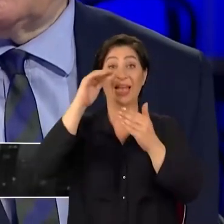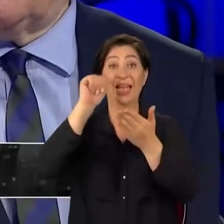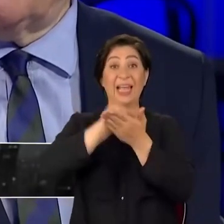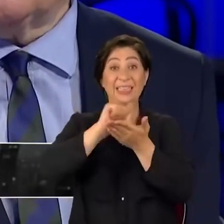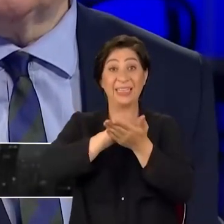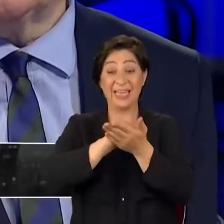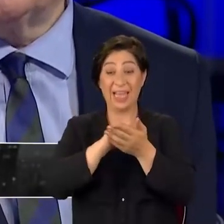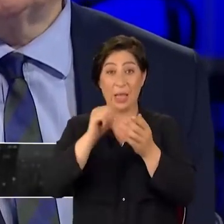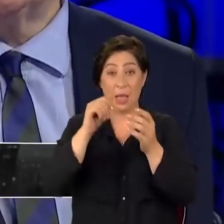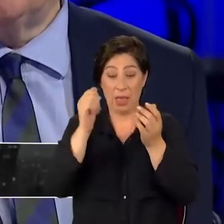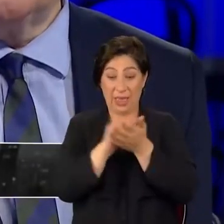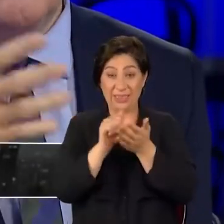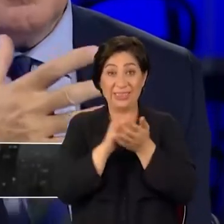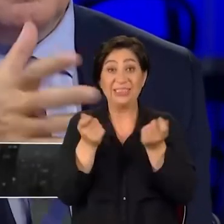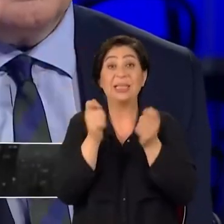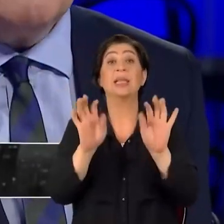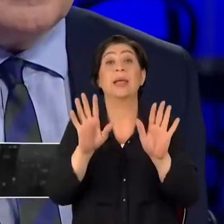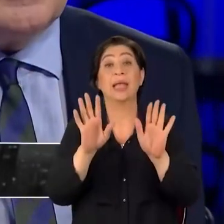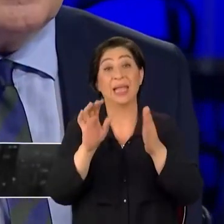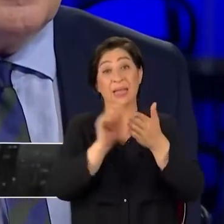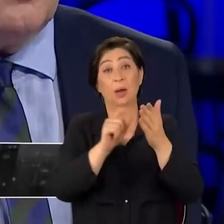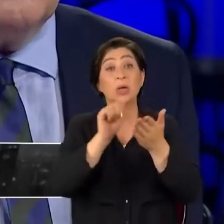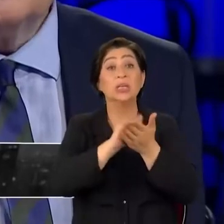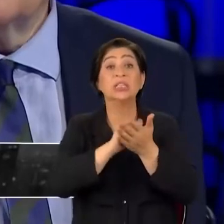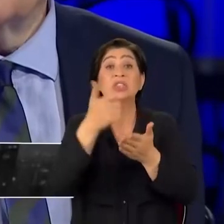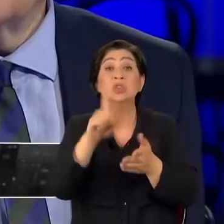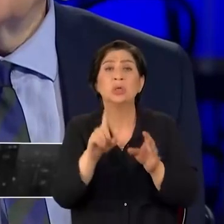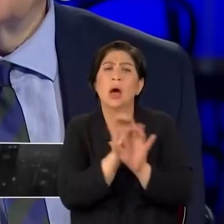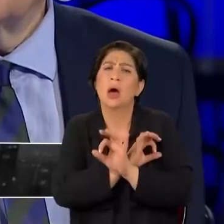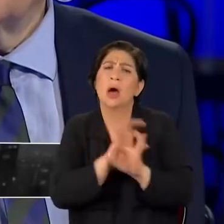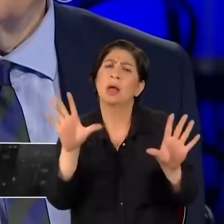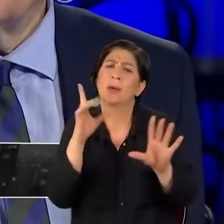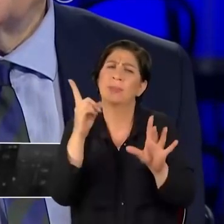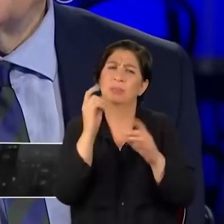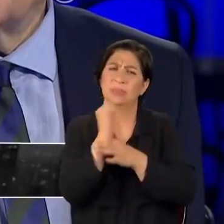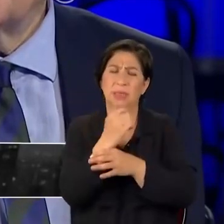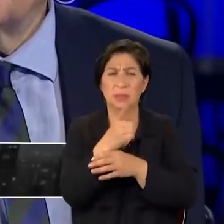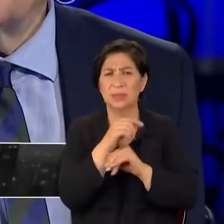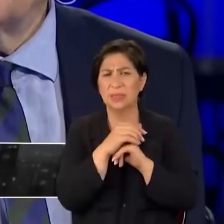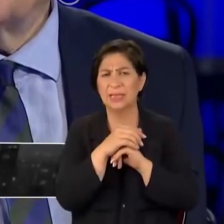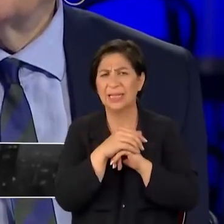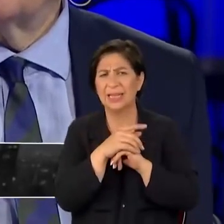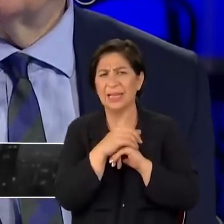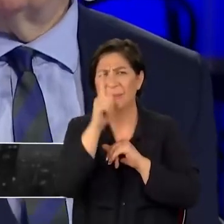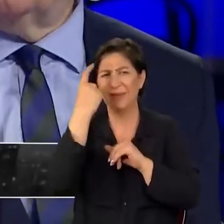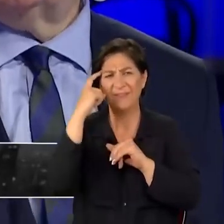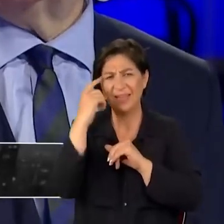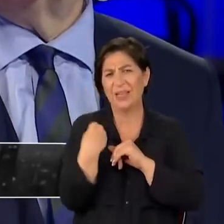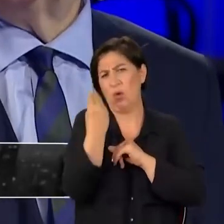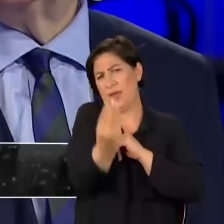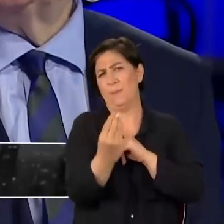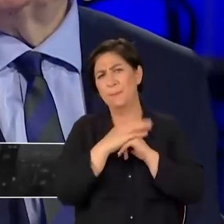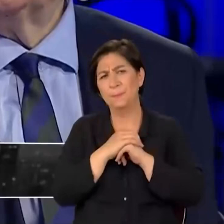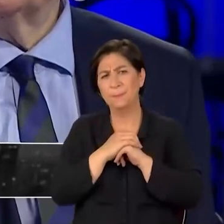köşe yazarı olarak başladım. Gazetecilik yapamadım. Harika bir meslek. Mesela hemen bir tedbir önereyim ben size.